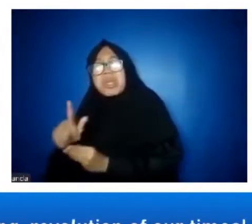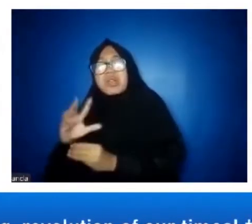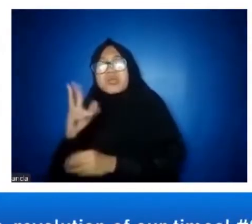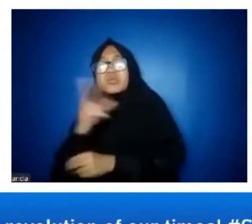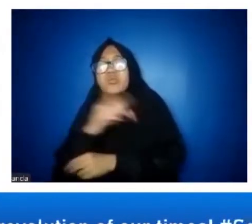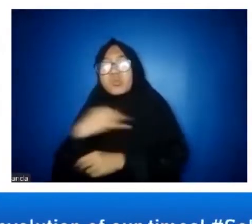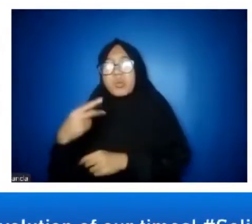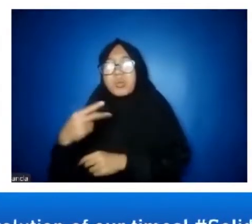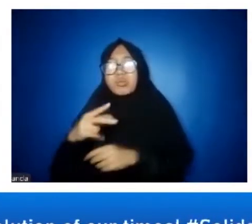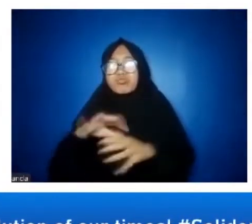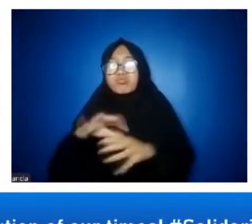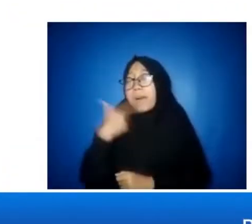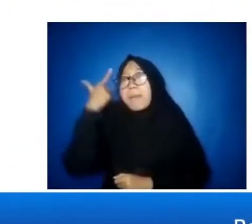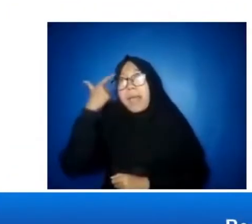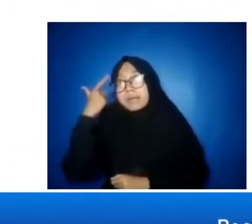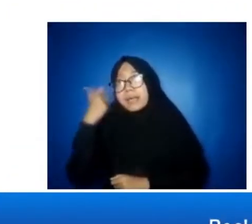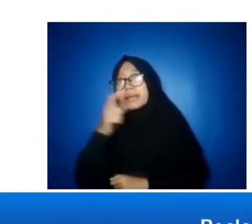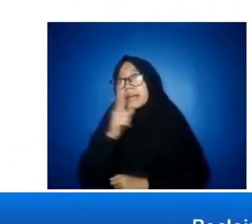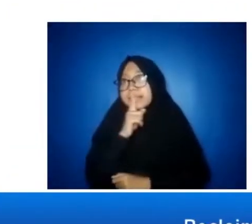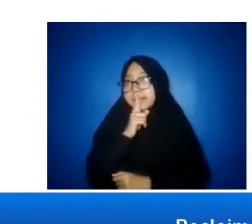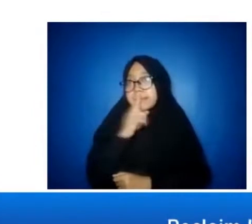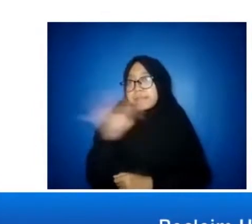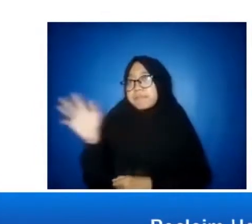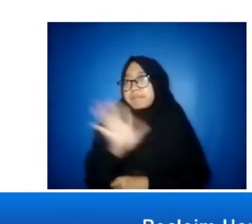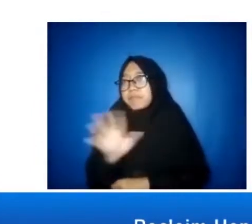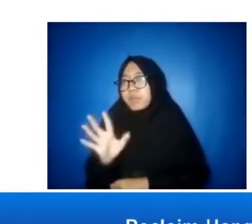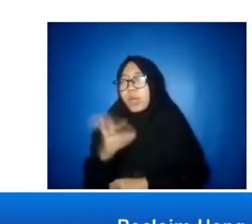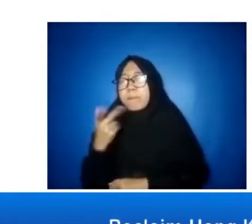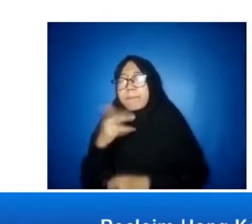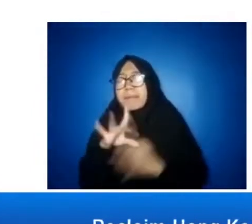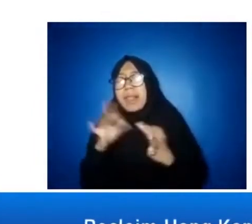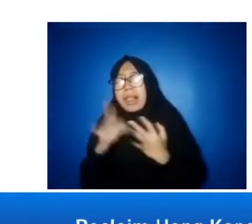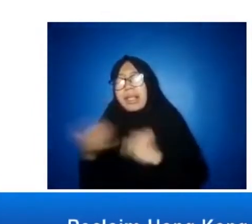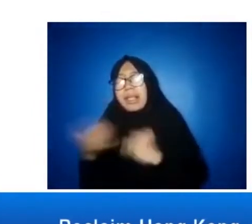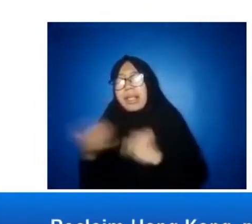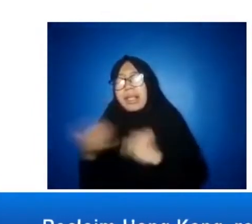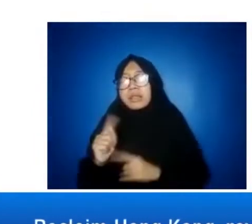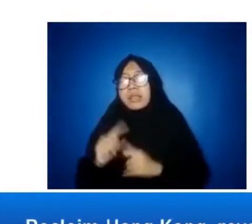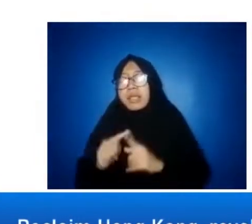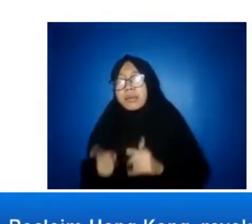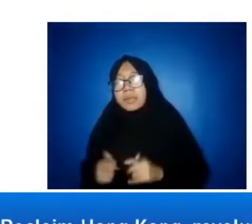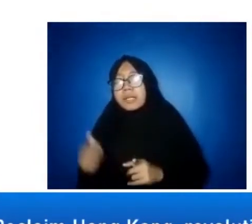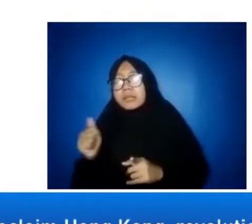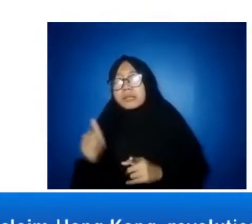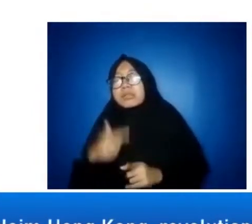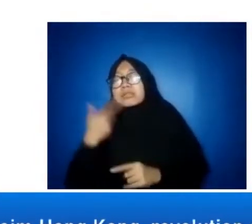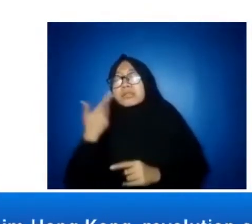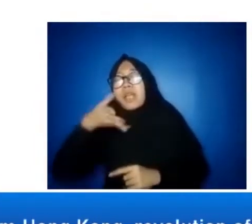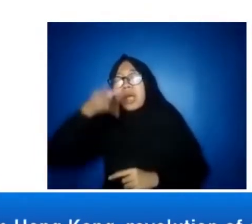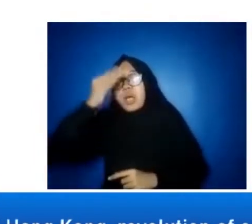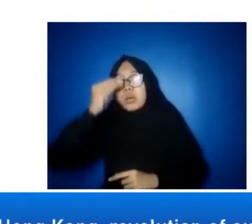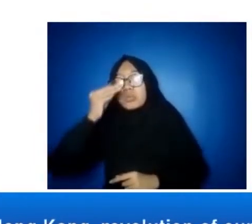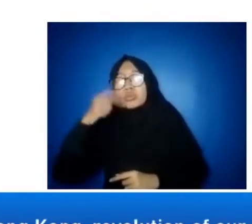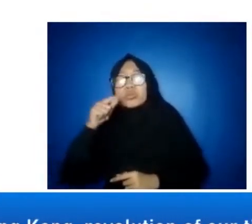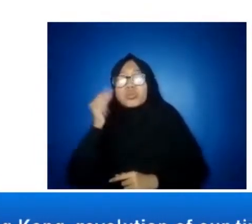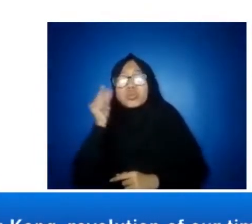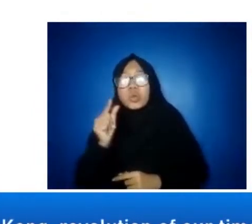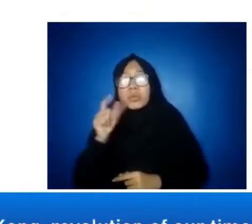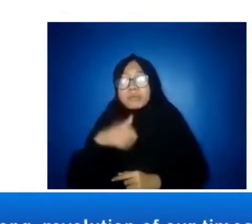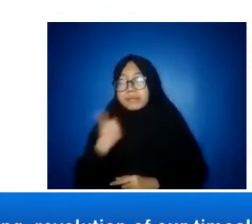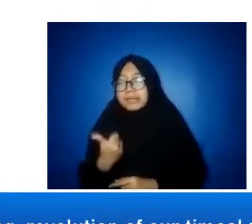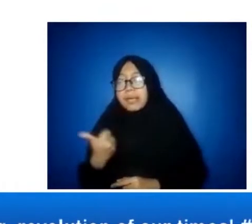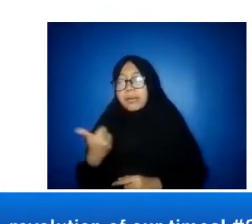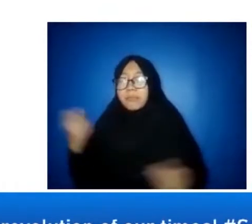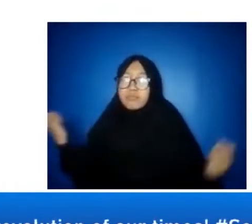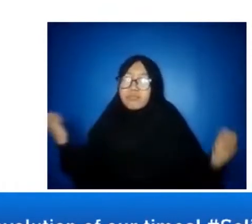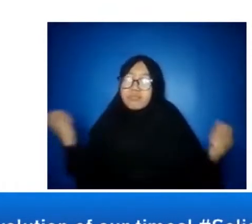geographical boundaries. From Hong Kong protests, we learned that to fight back authoritarianism using a new